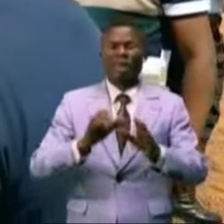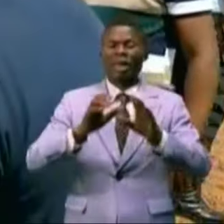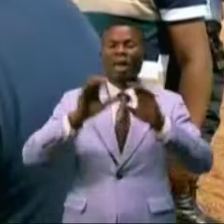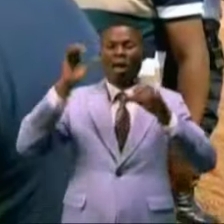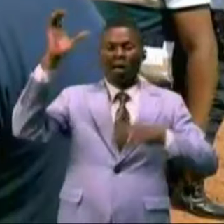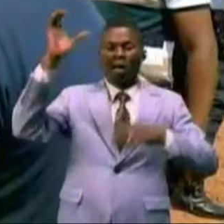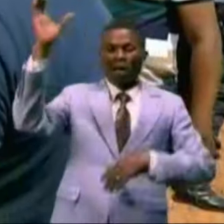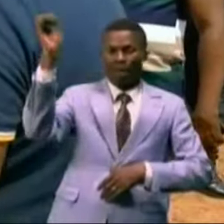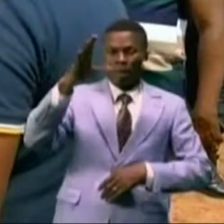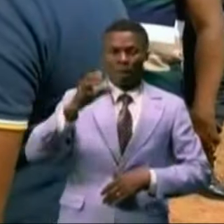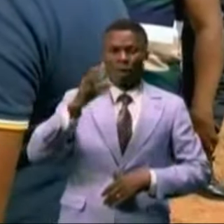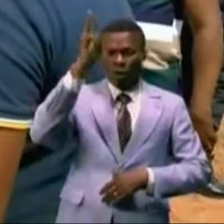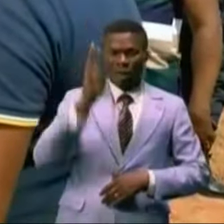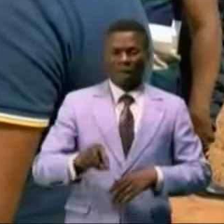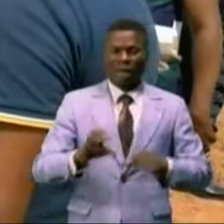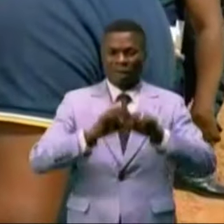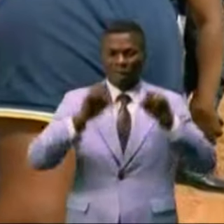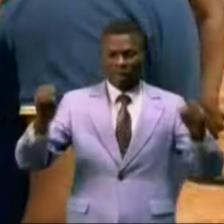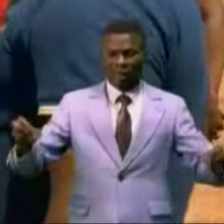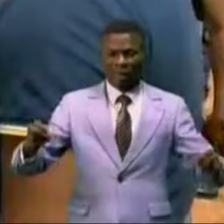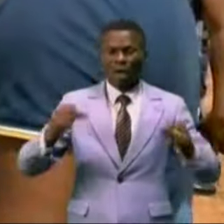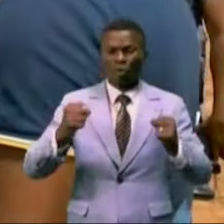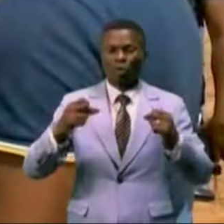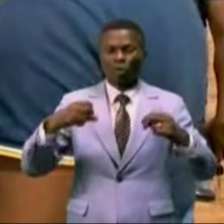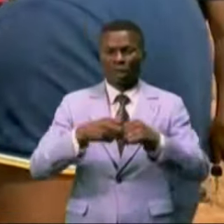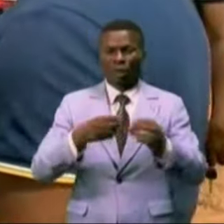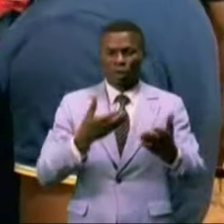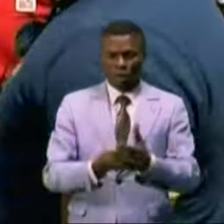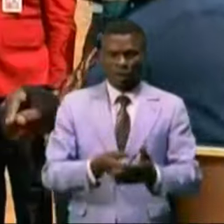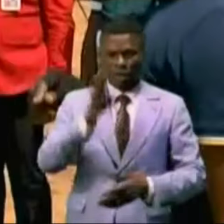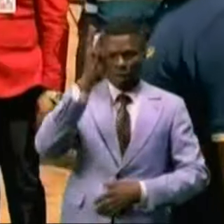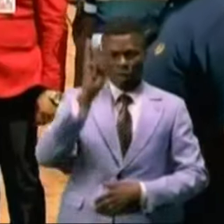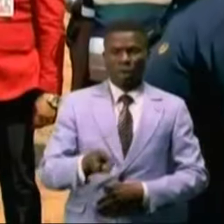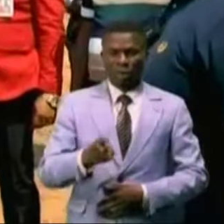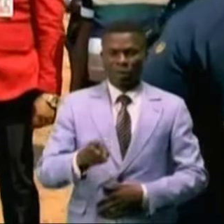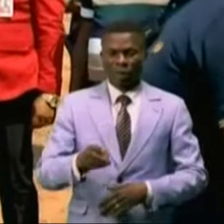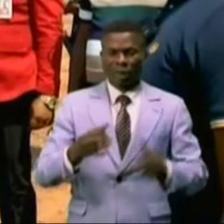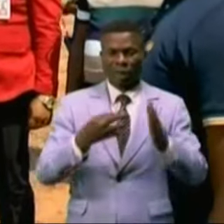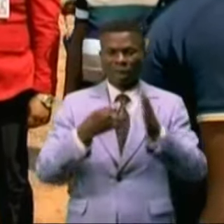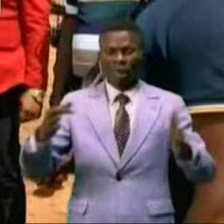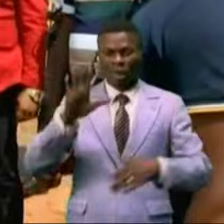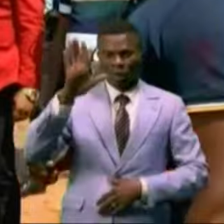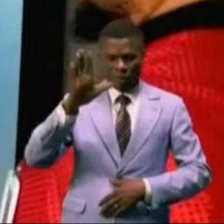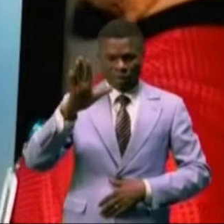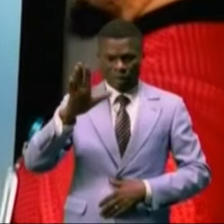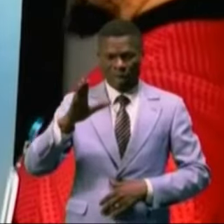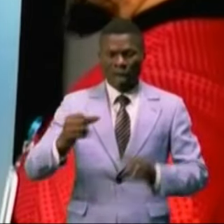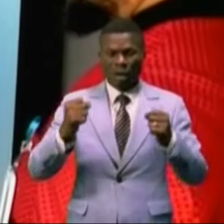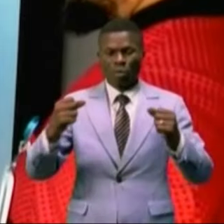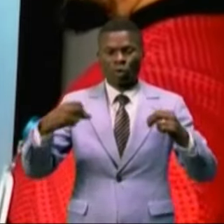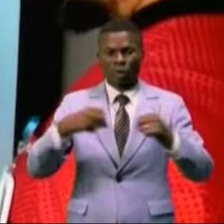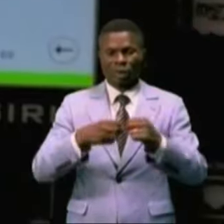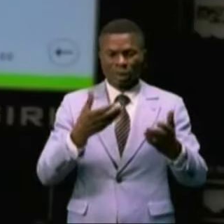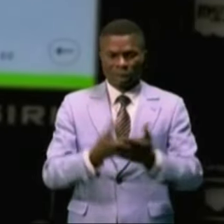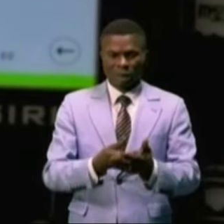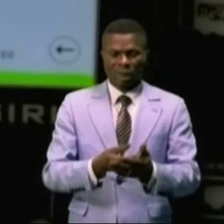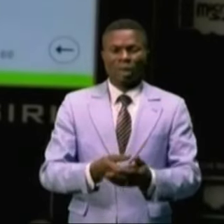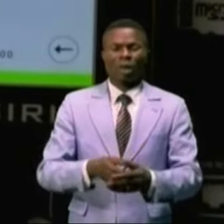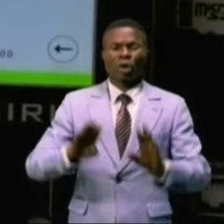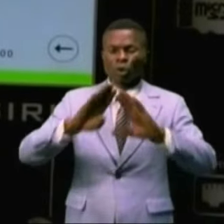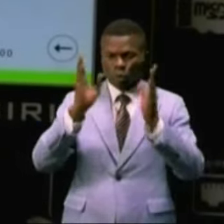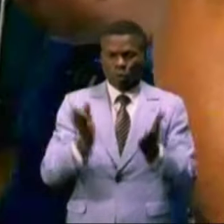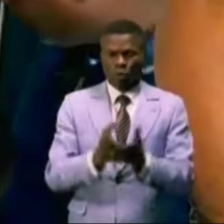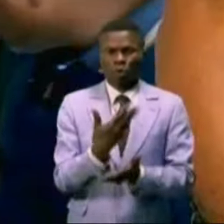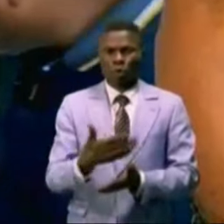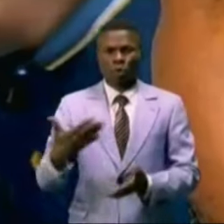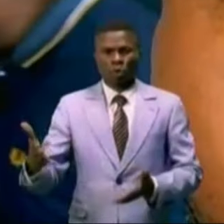Dans l'ensemble, nous avons une puissance installée de 385 kW-crête. Dans l'installation, toutes les composantes